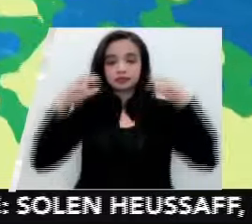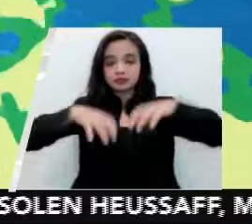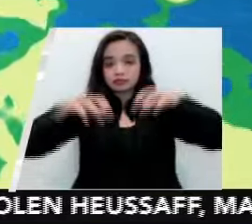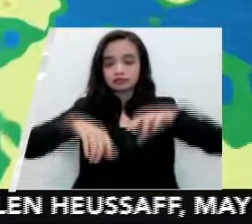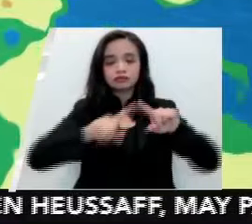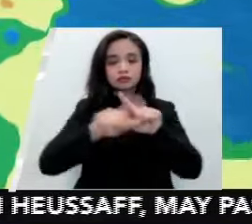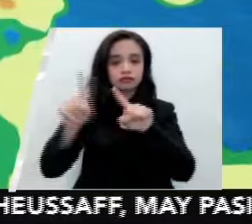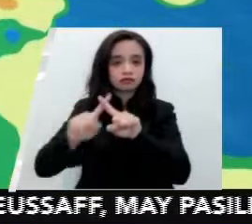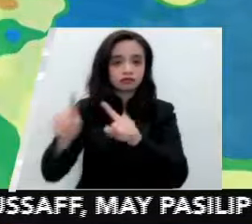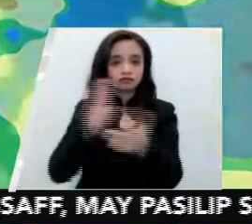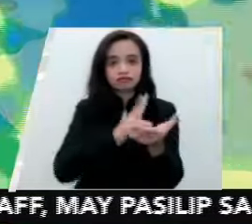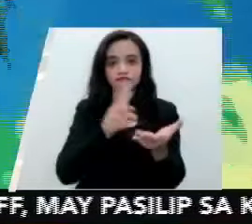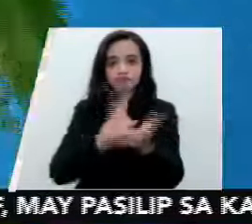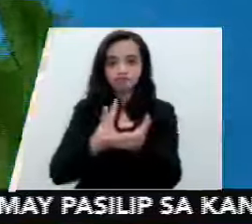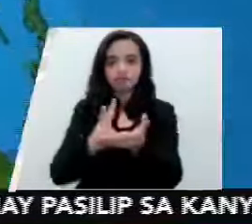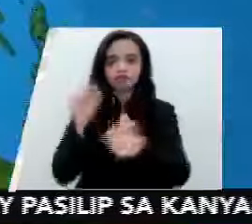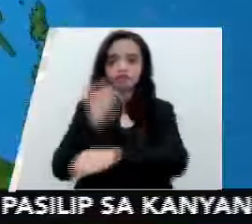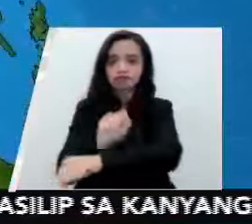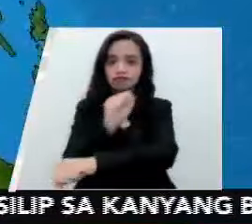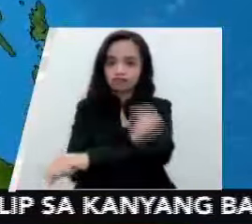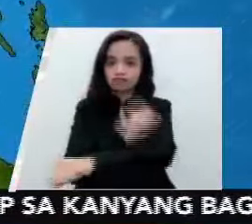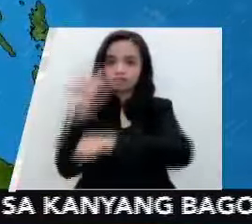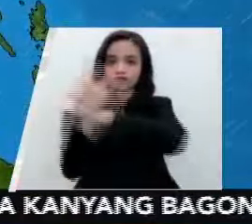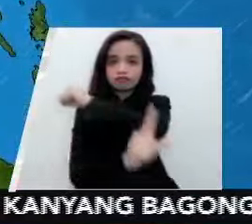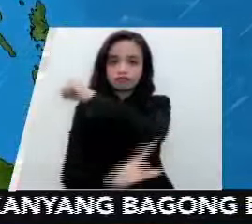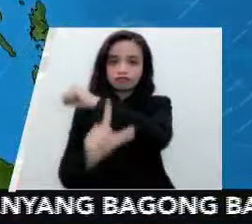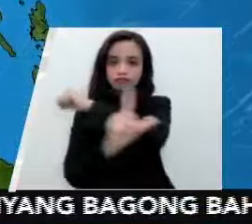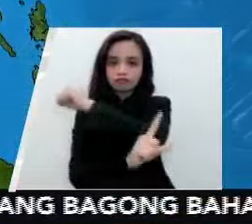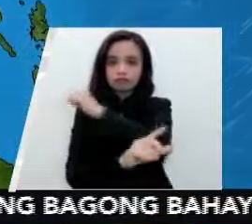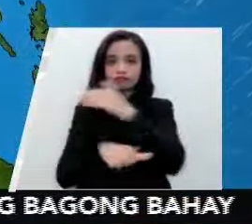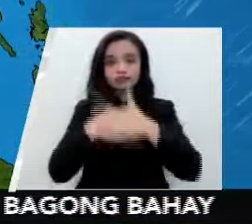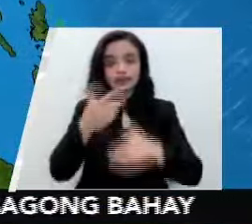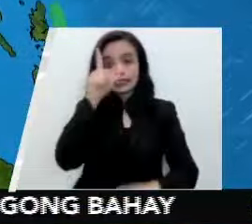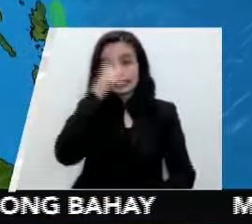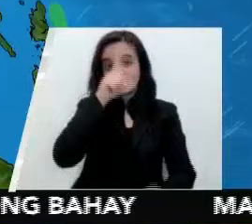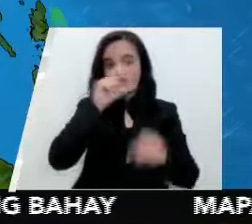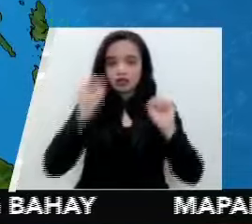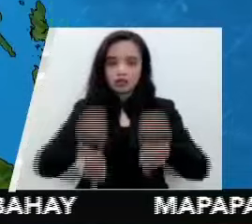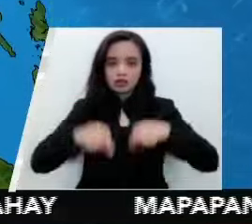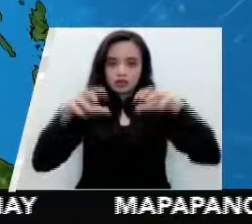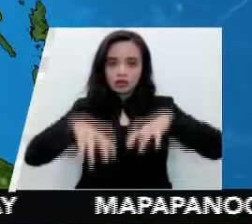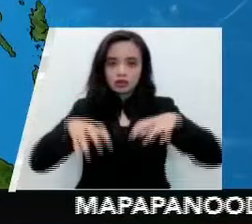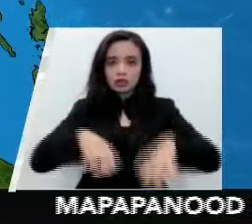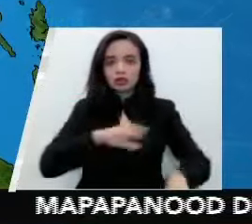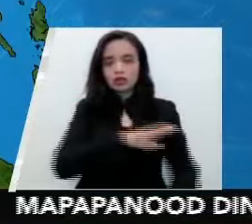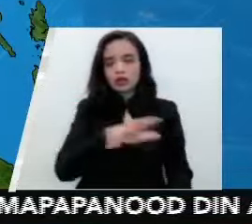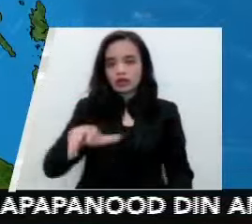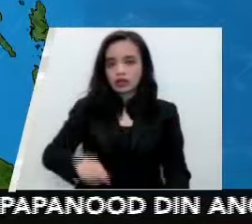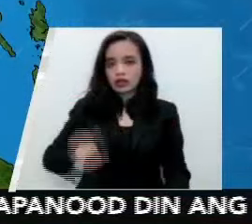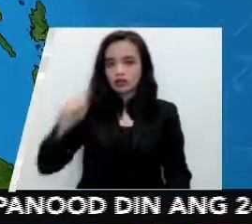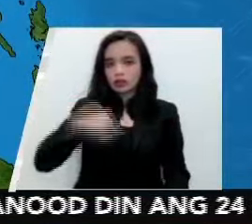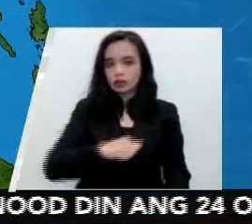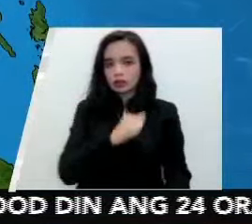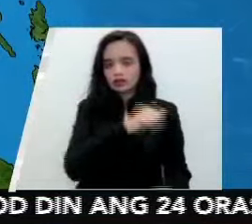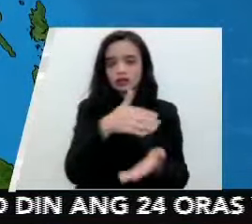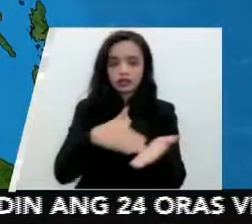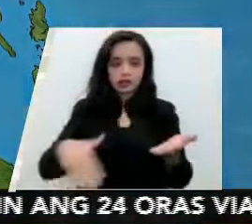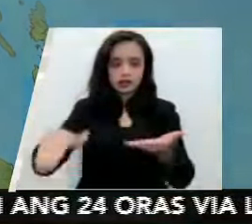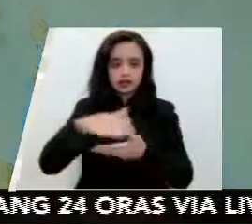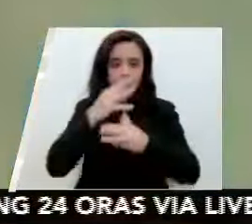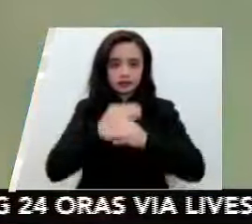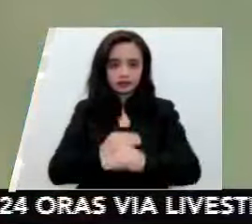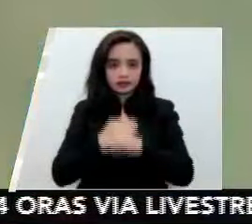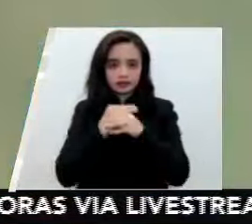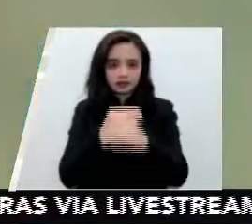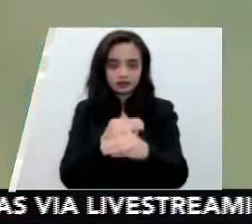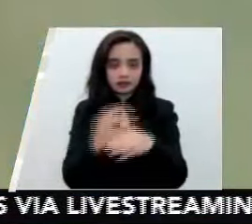at Leyte provinces. Sa Luzon, posibleng ulanin ang Cagayan, Aurora, Quezon, Sorsogon at Masbate. Sa hapon naman,